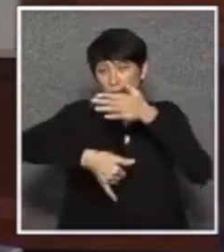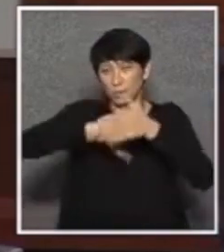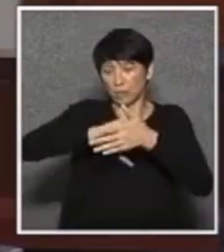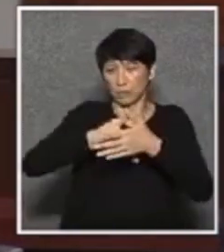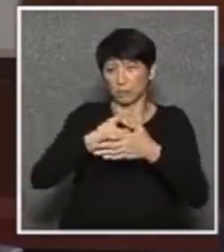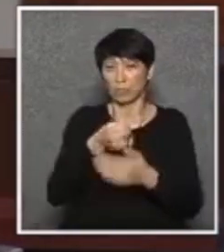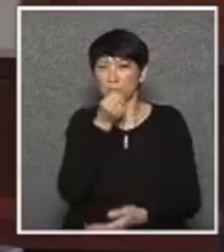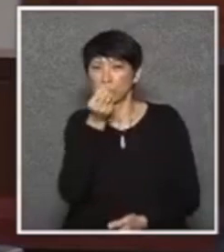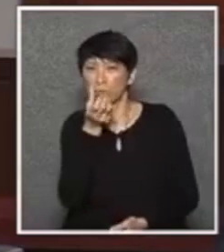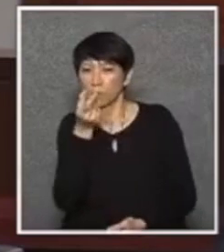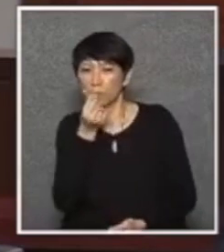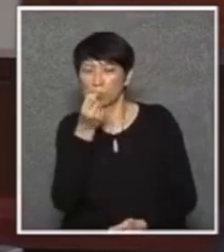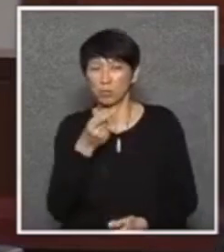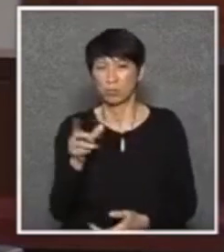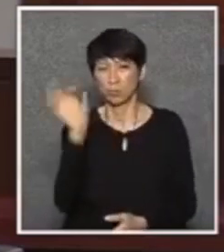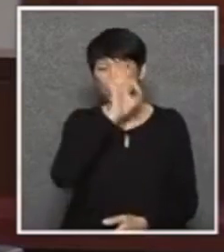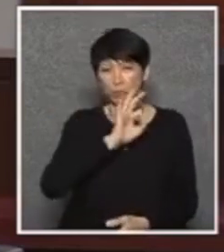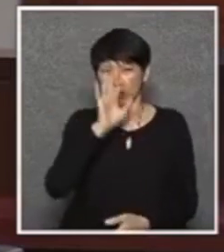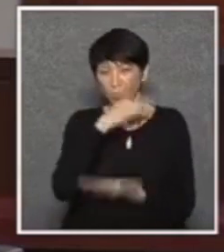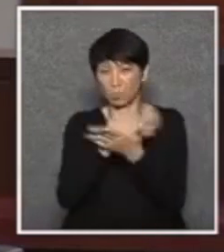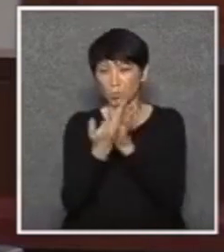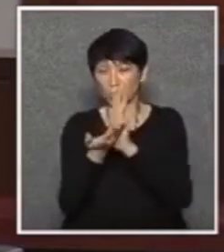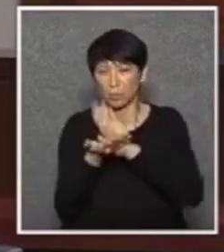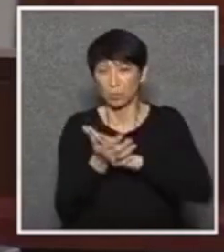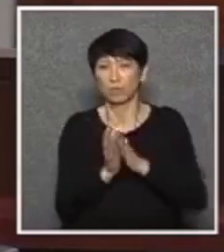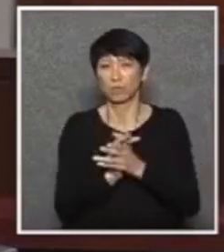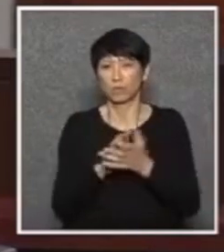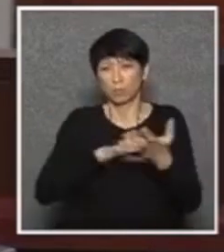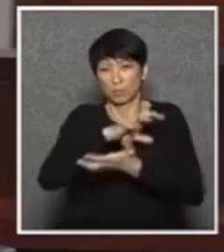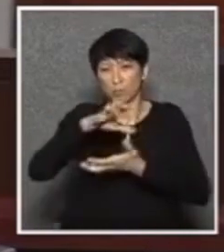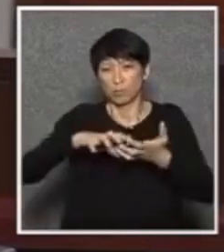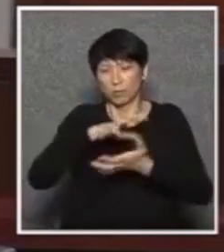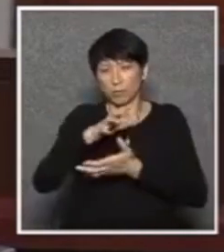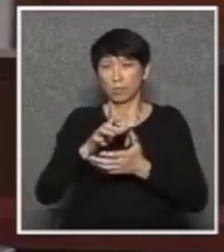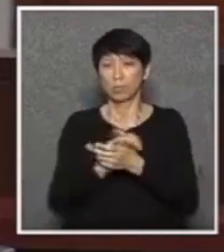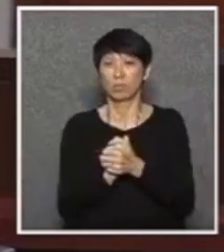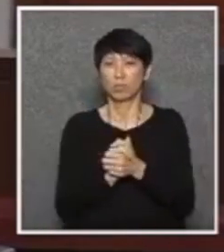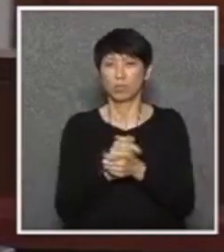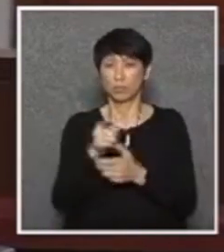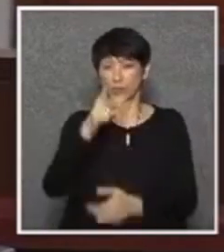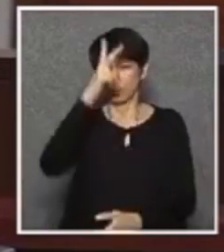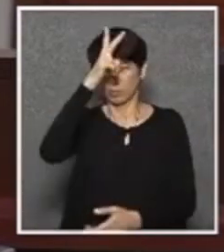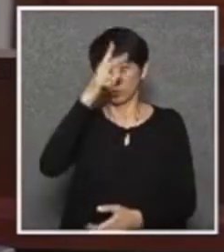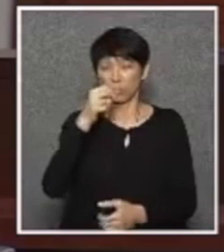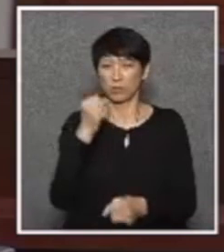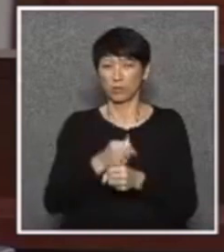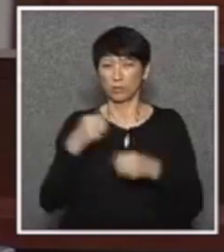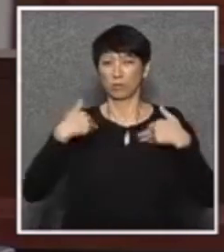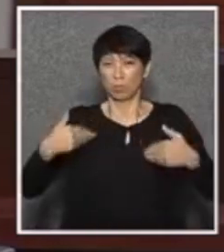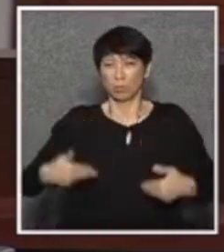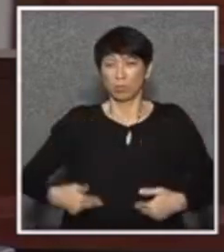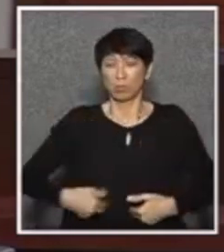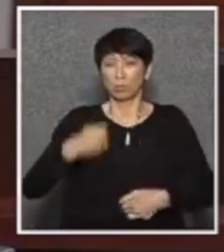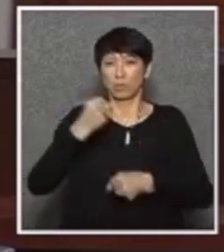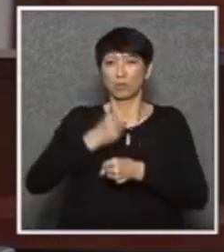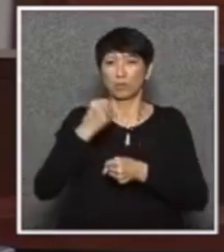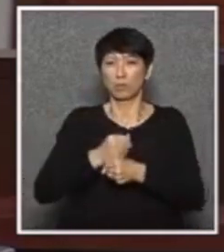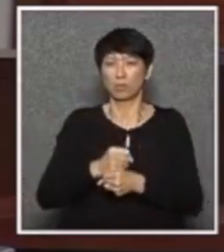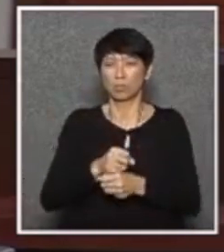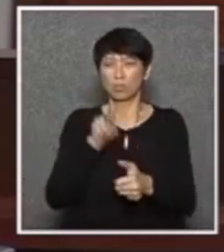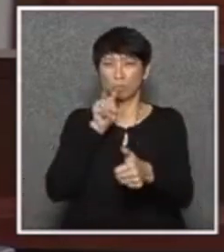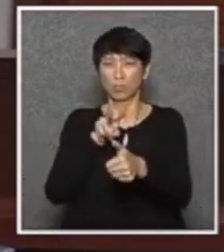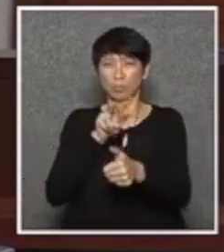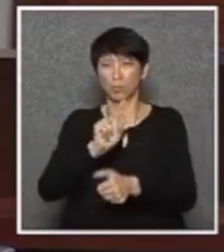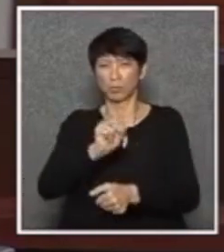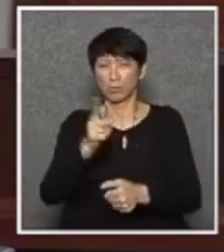風製造假象混淆視聽，因為這樣的政府做什麼資格去執行這個公權力呢？請問